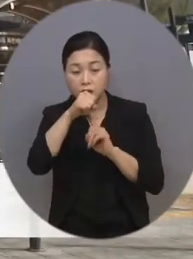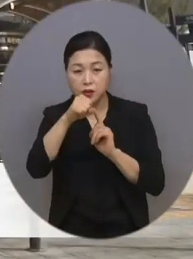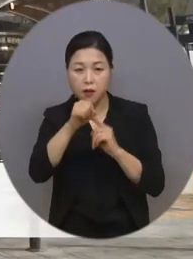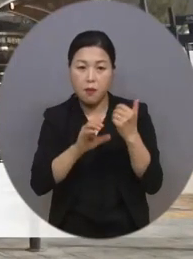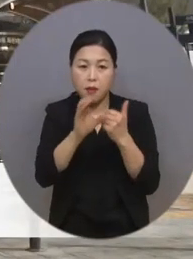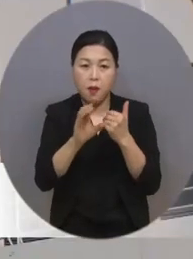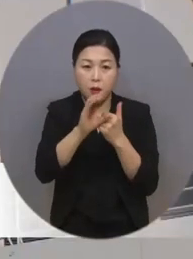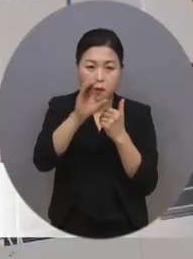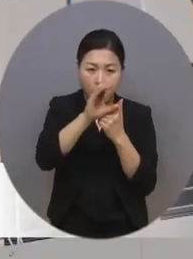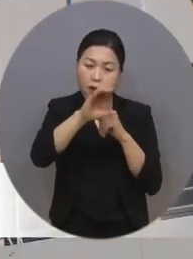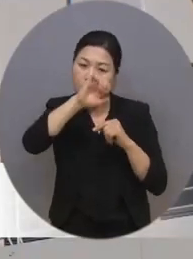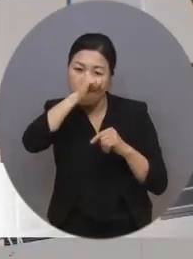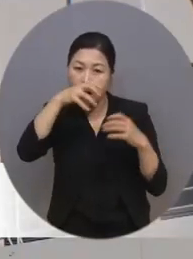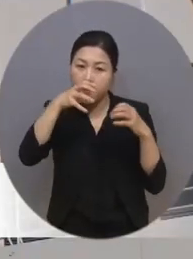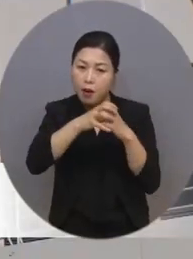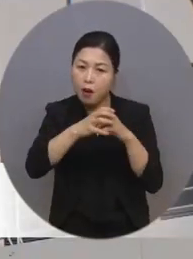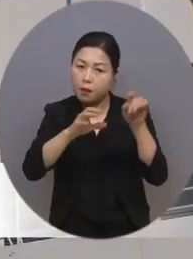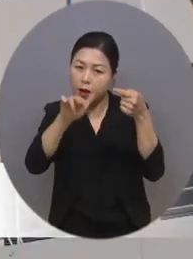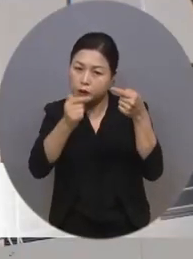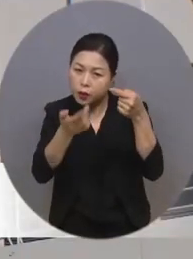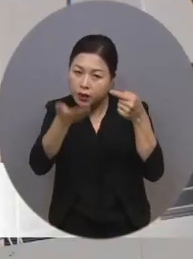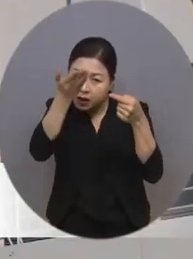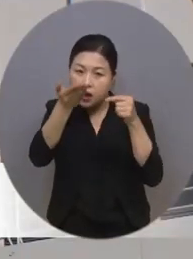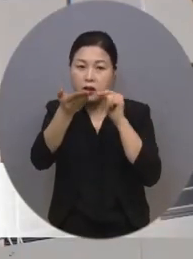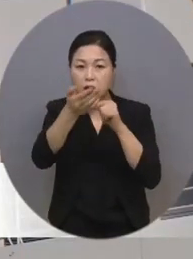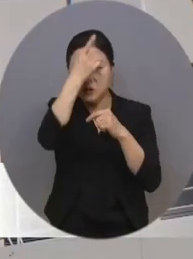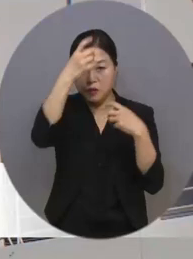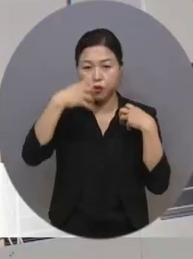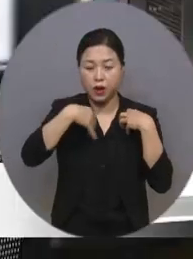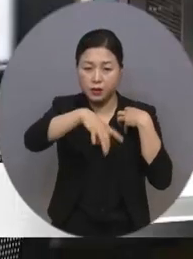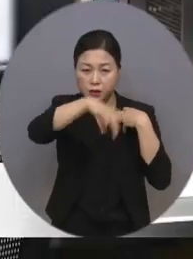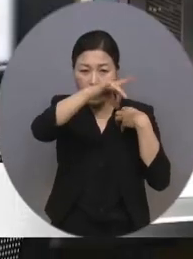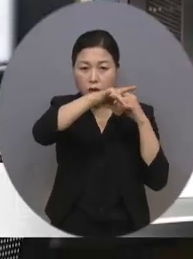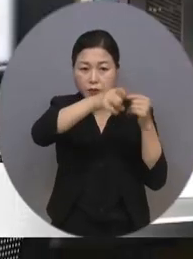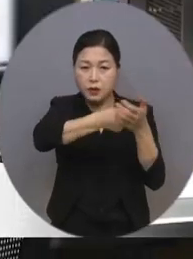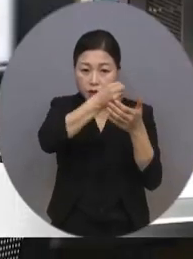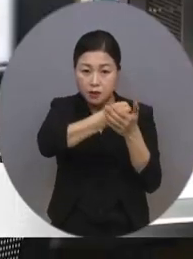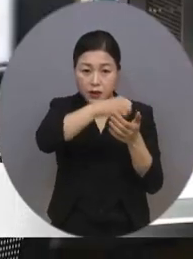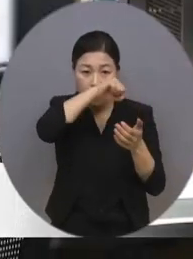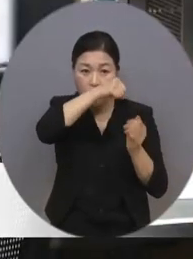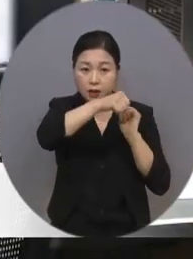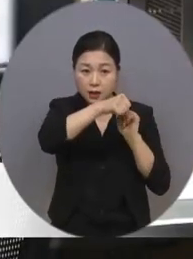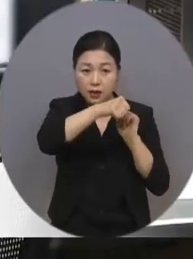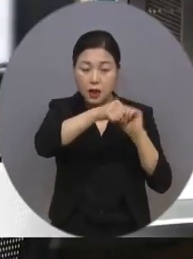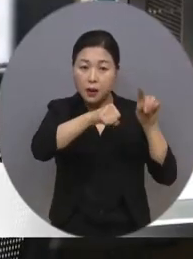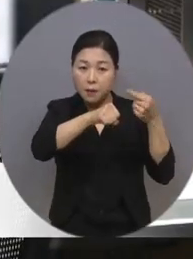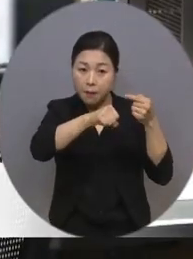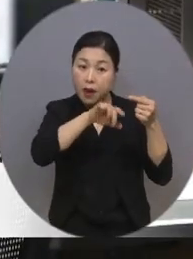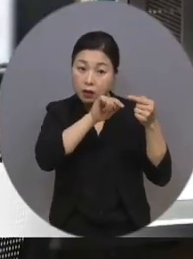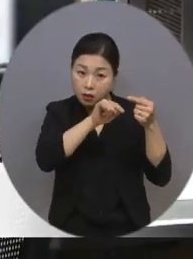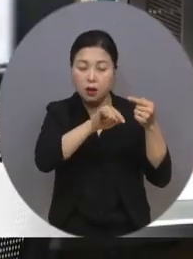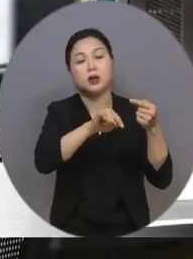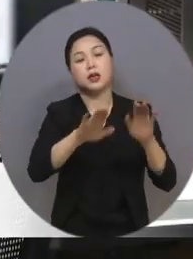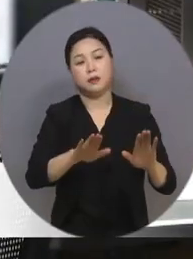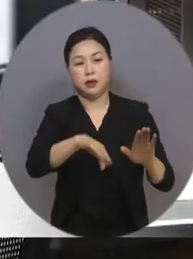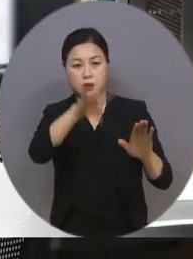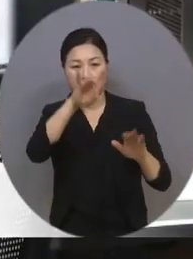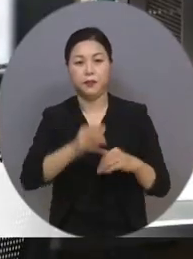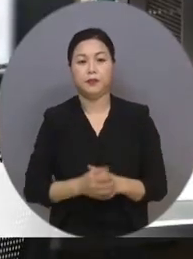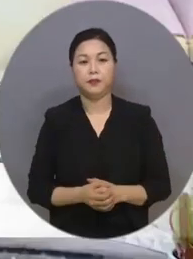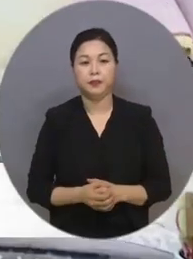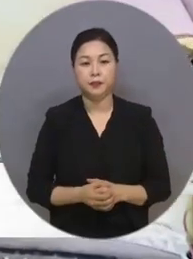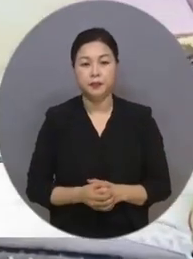경정 예산을 합치면 100조 원을 넘지만 정부가 처음 편성한 본예산이 100조 원을 넘어선 건 이번이